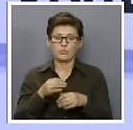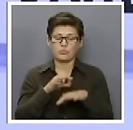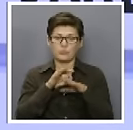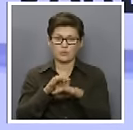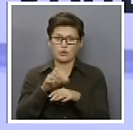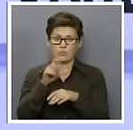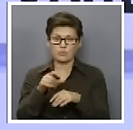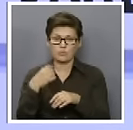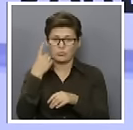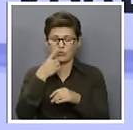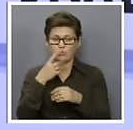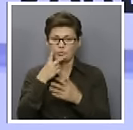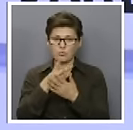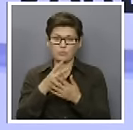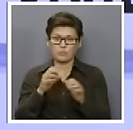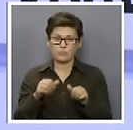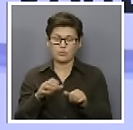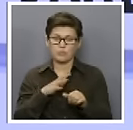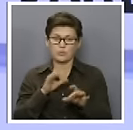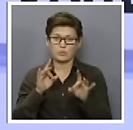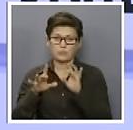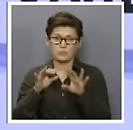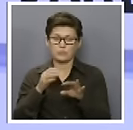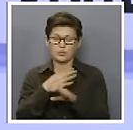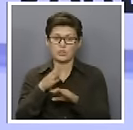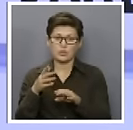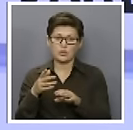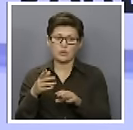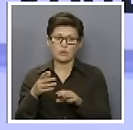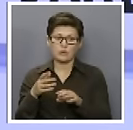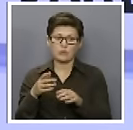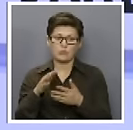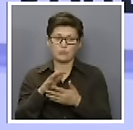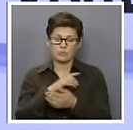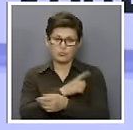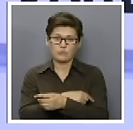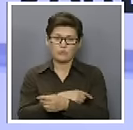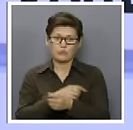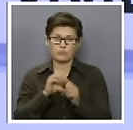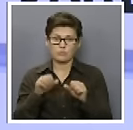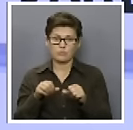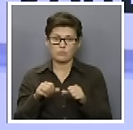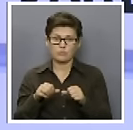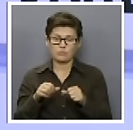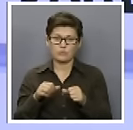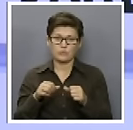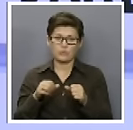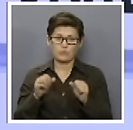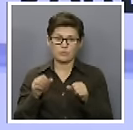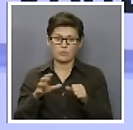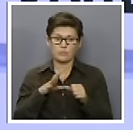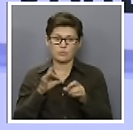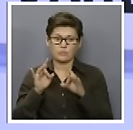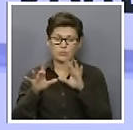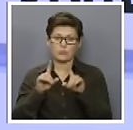кісілерді мен өзім сөйлесіп көріп қайттым. Сондықтан жарнама бізде оны ары қарай күшейте түсеміз. Ол енді шегіне жетіп, қазір біз